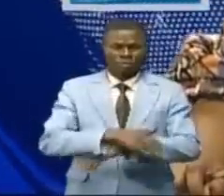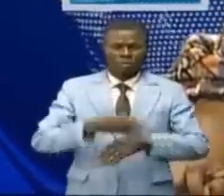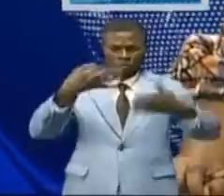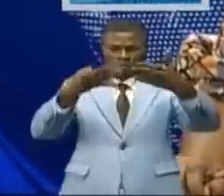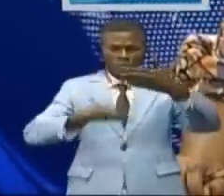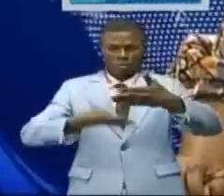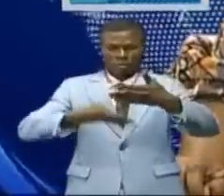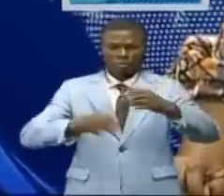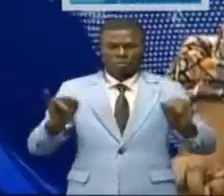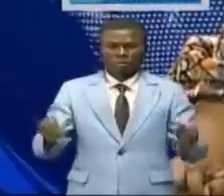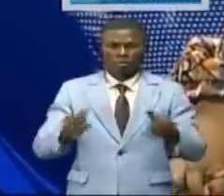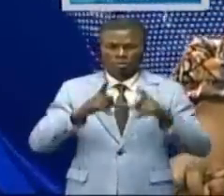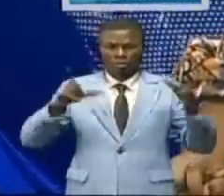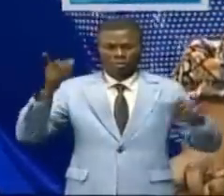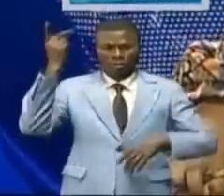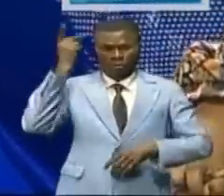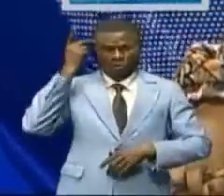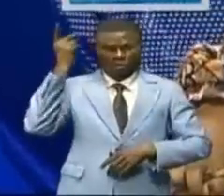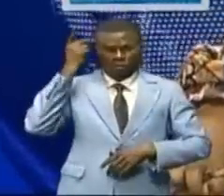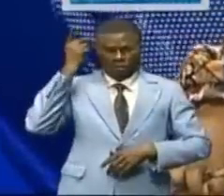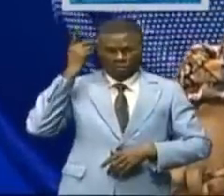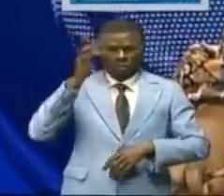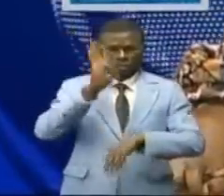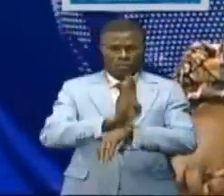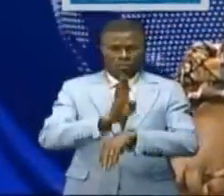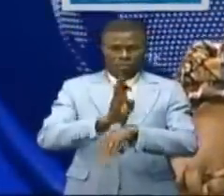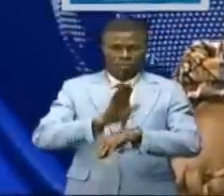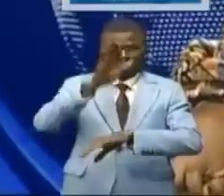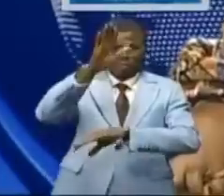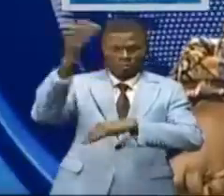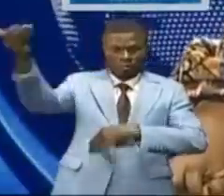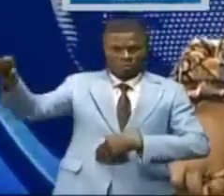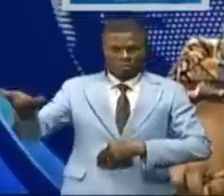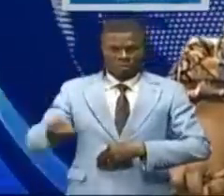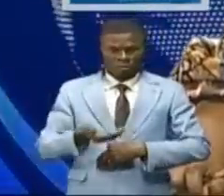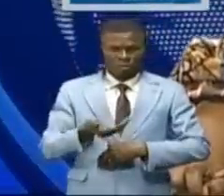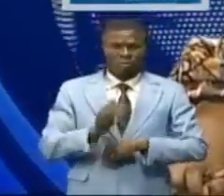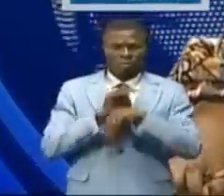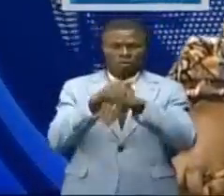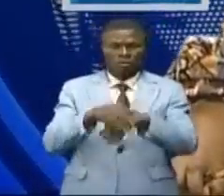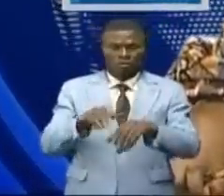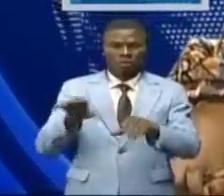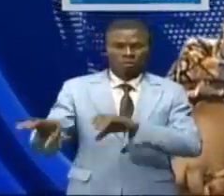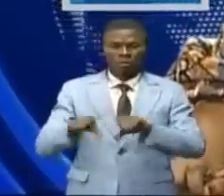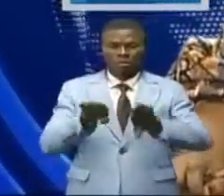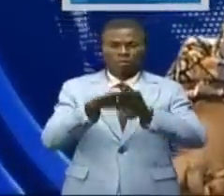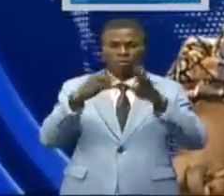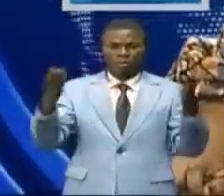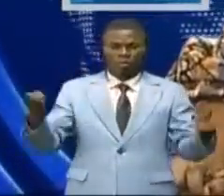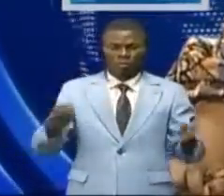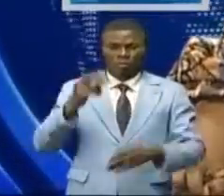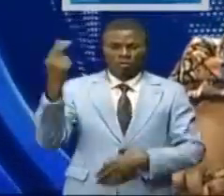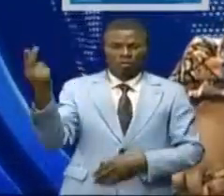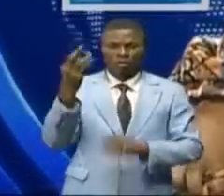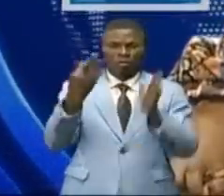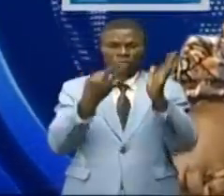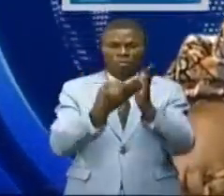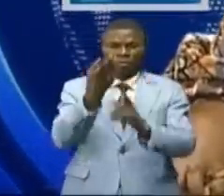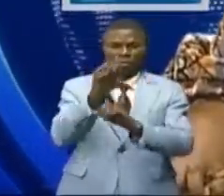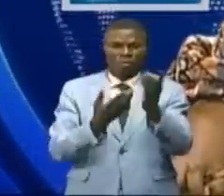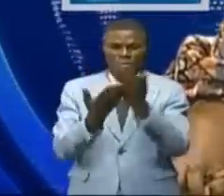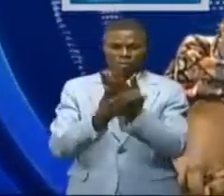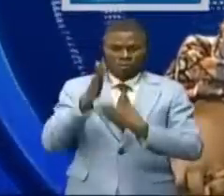jeu de la francophonie à Kinshasa, le Congo-Brazzaville, invité officiellement à la cérémonie d'ouverture prévue le 28 juillet